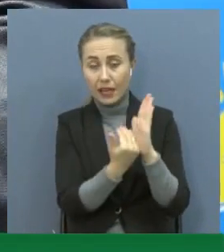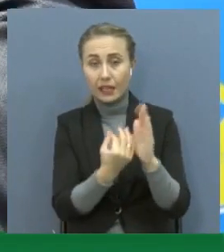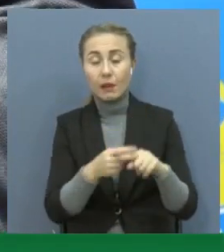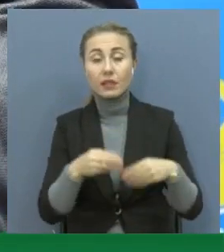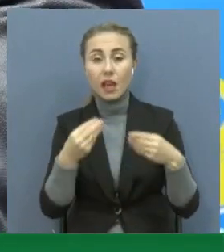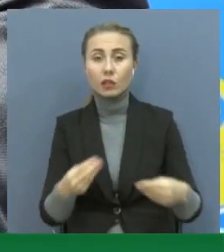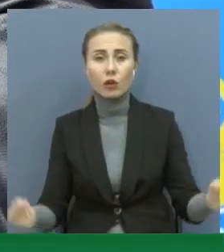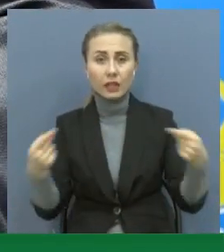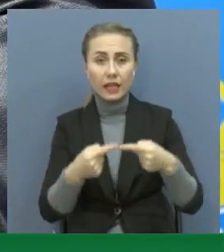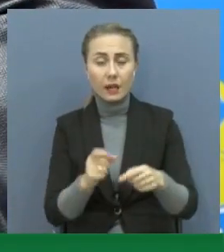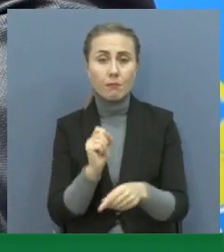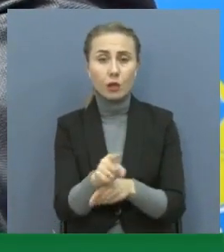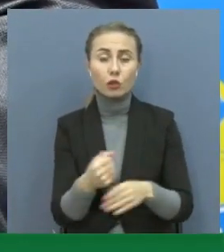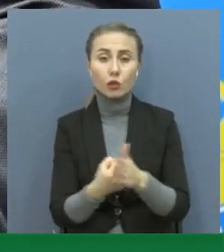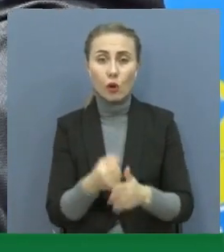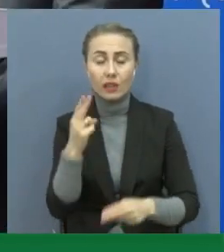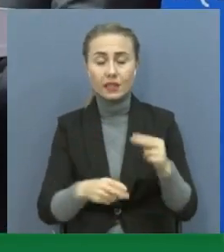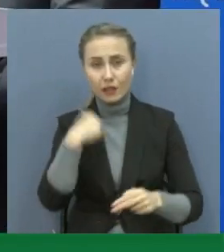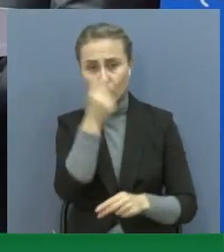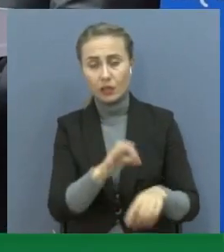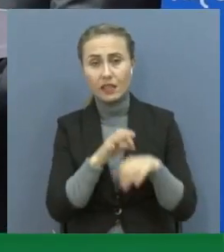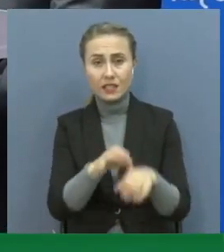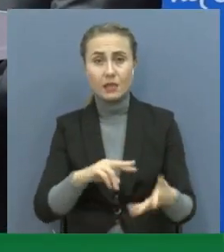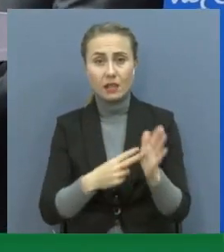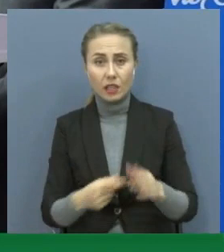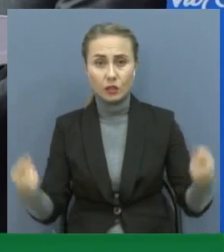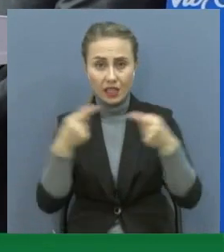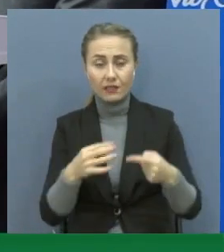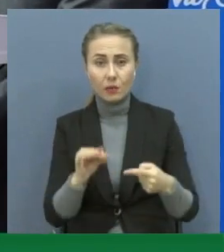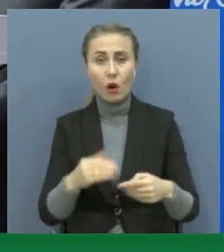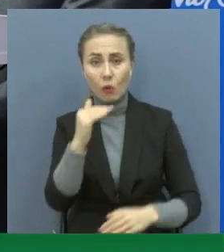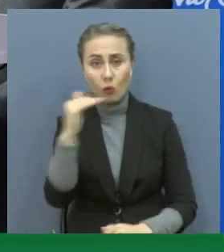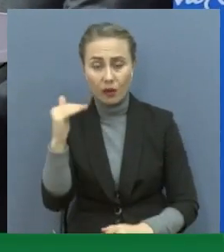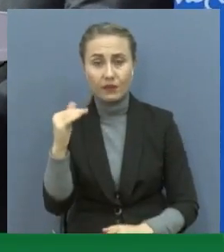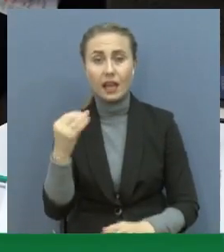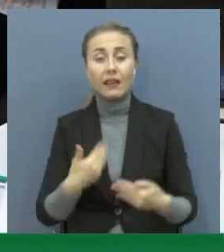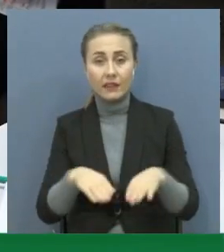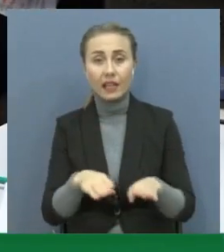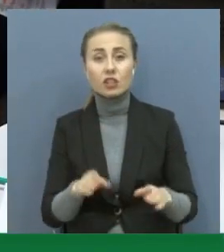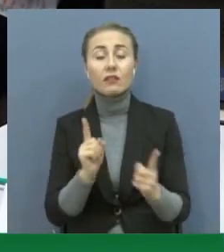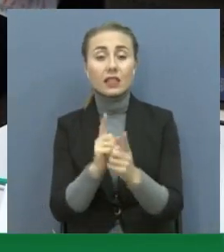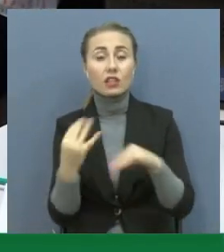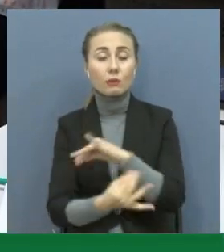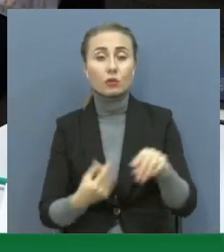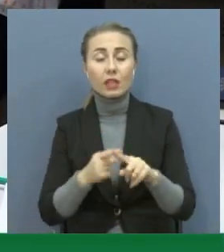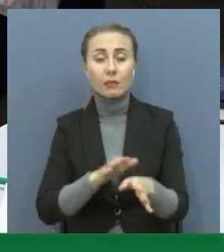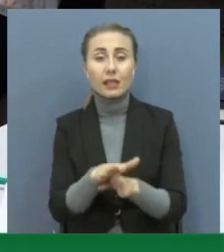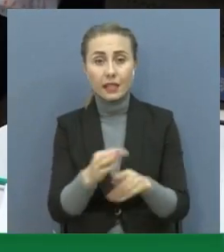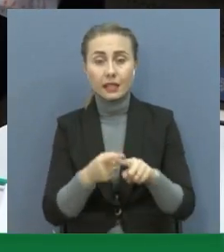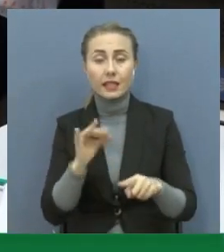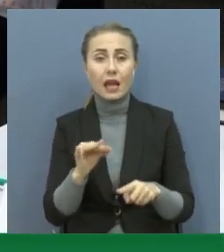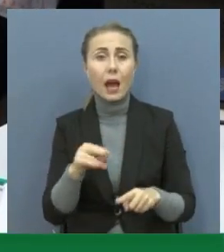дано конкретное поручение до конца года довести план до соответствующего уровня. Также в ходе встречи обсуждена